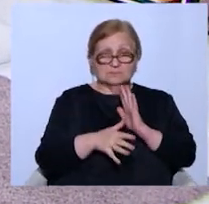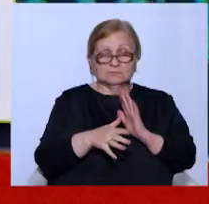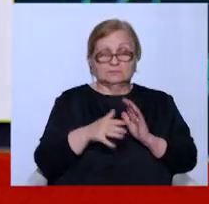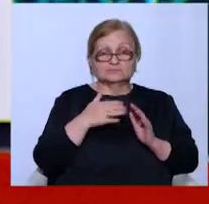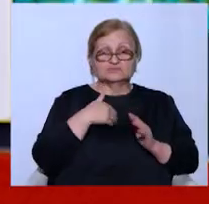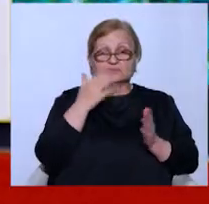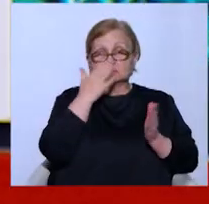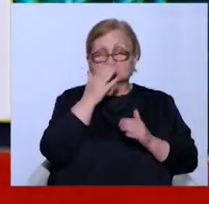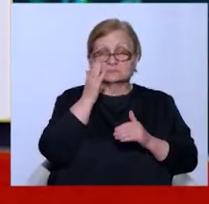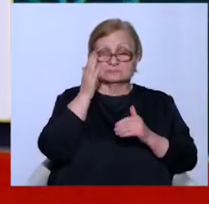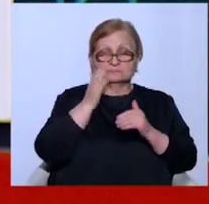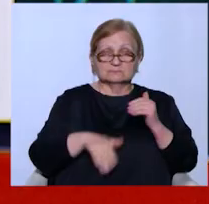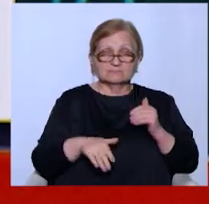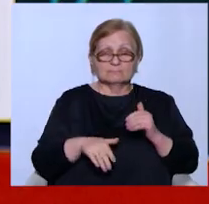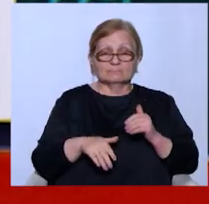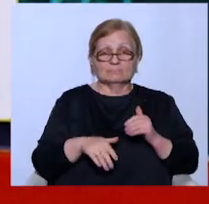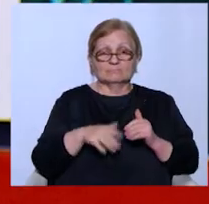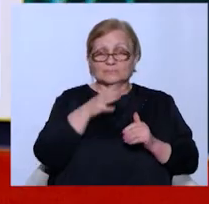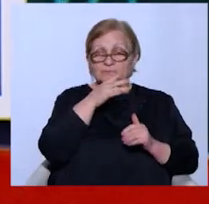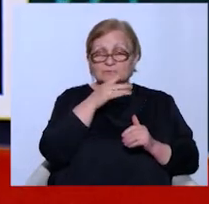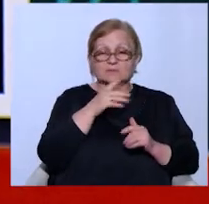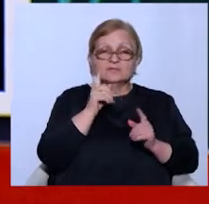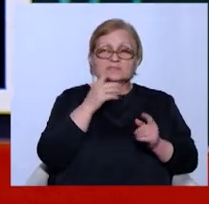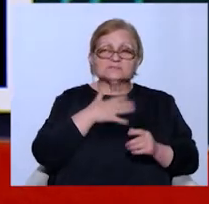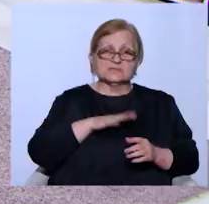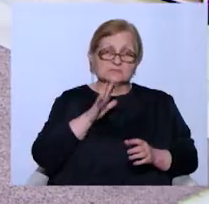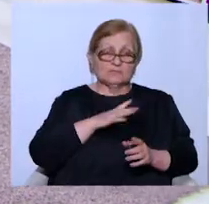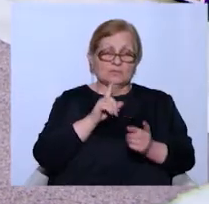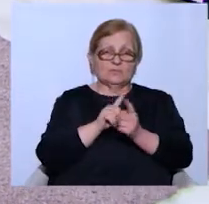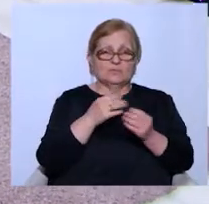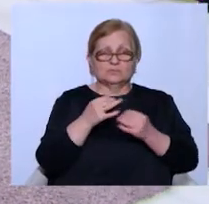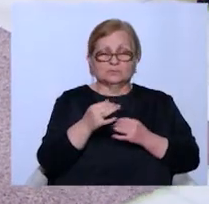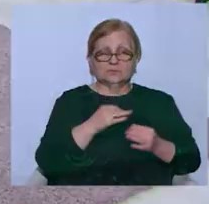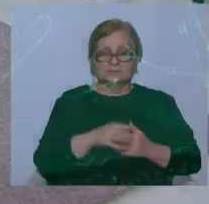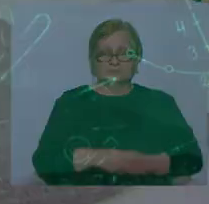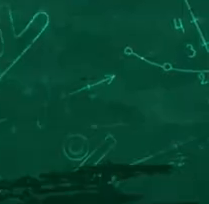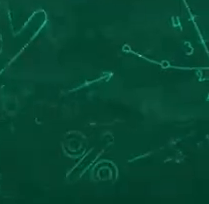იყო, ამით ჩვენი გაკვეთილი დასასრულს მივახლოვდა. დროებით. სასიამოვნო იყო თქვენთან ურთიერთობა.